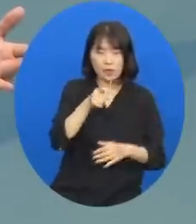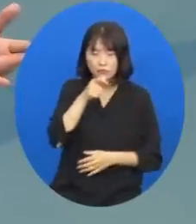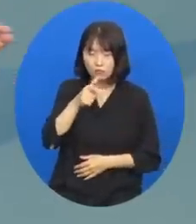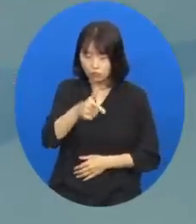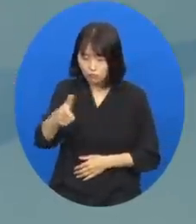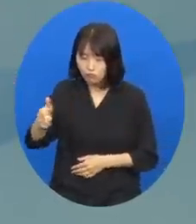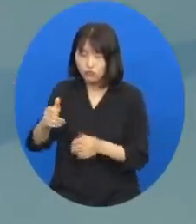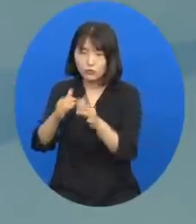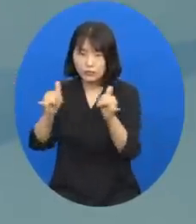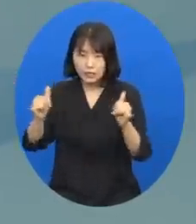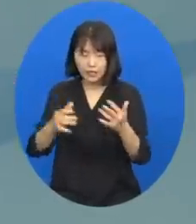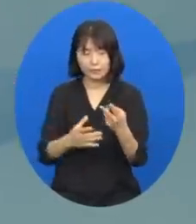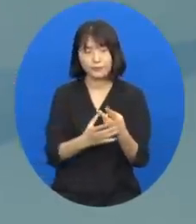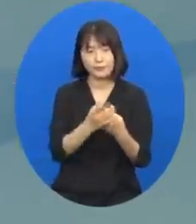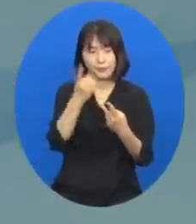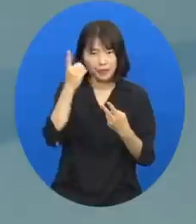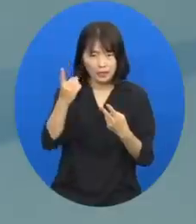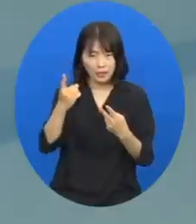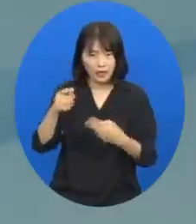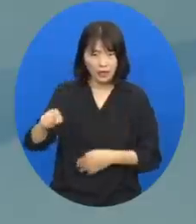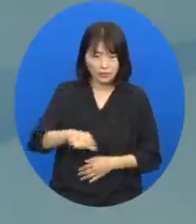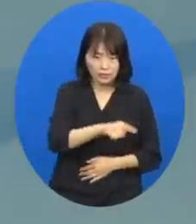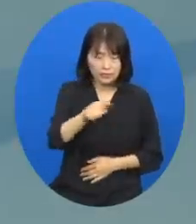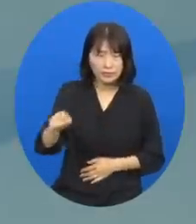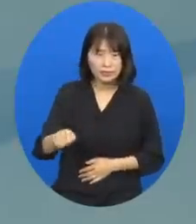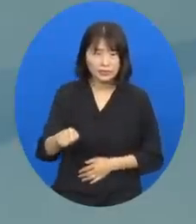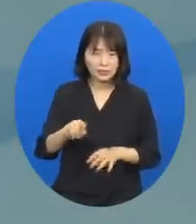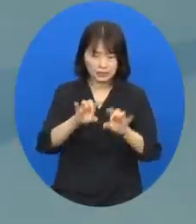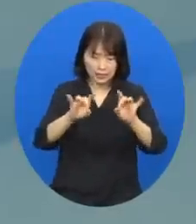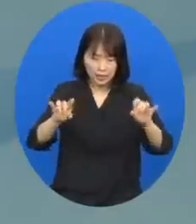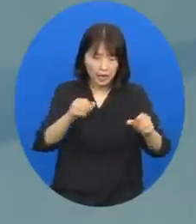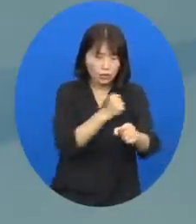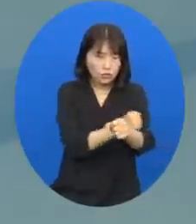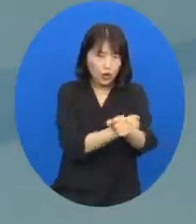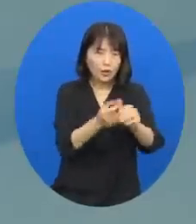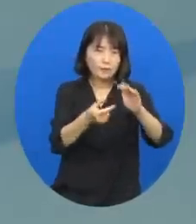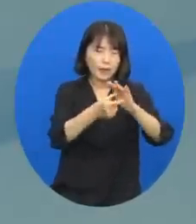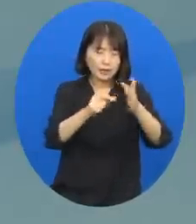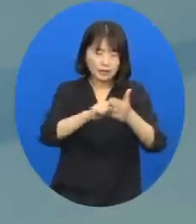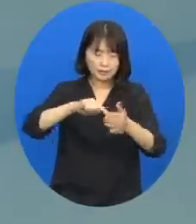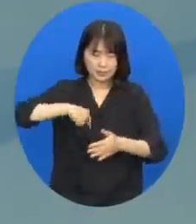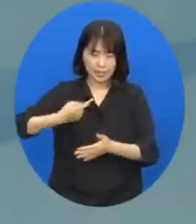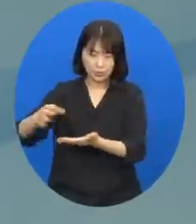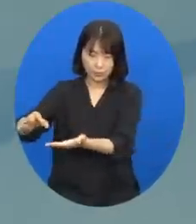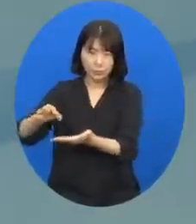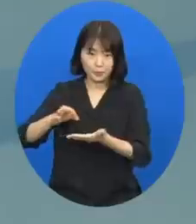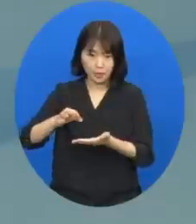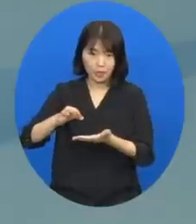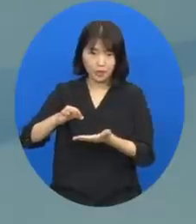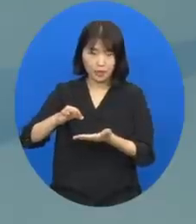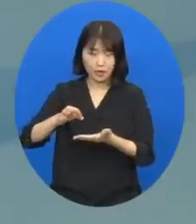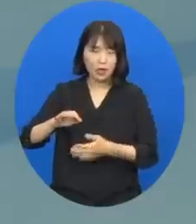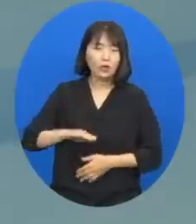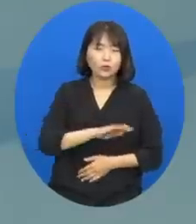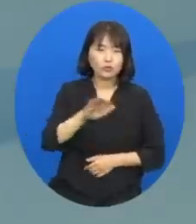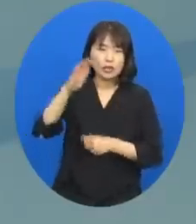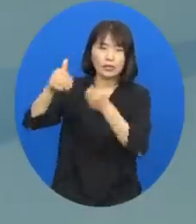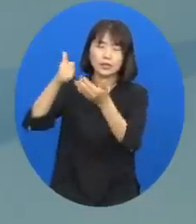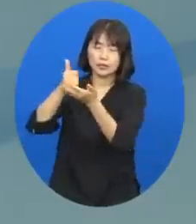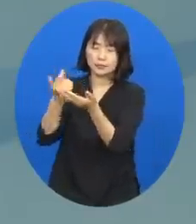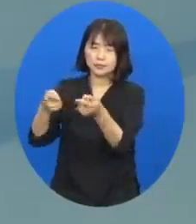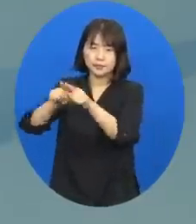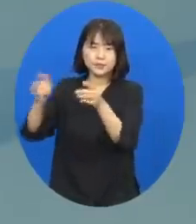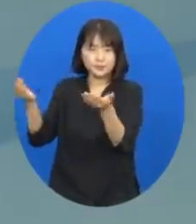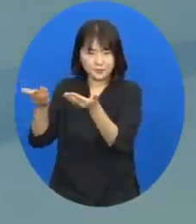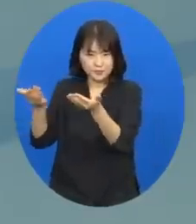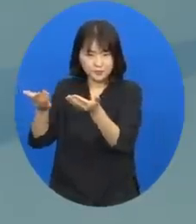사람은 1 임용 그들은 각각 수고한 만큼 자기의 삯을 받을 것입니다 우리는 하나님의 동역자 요